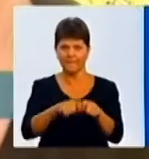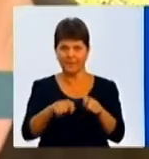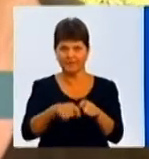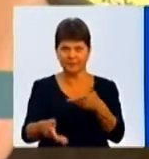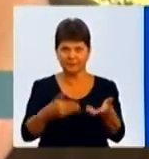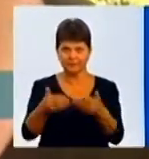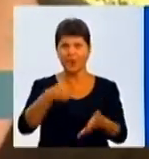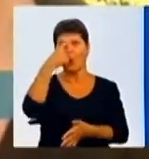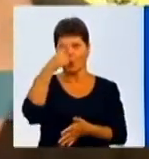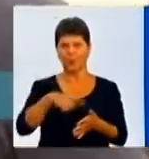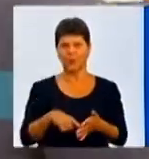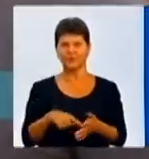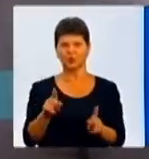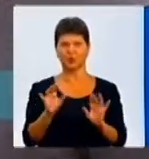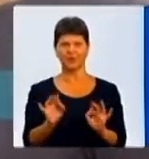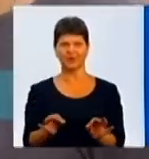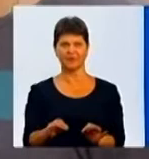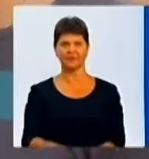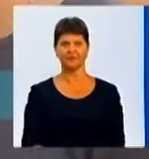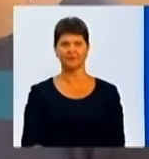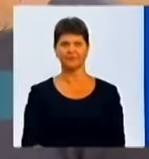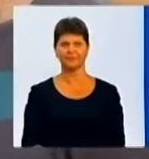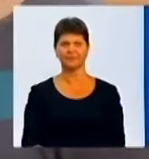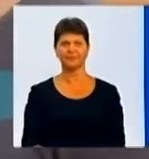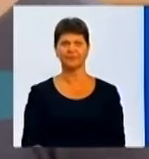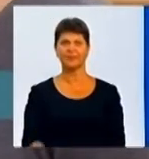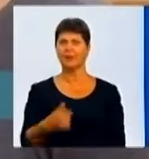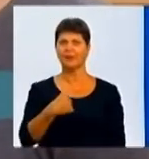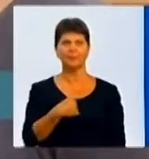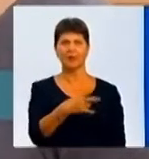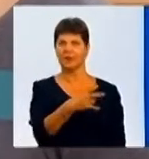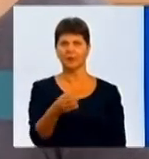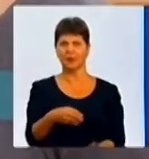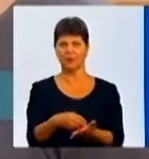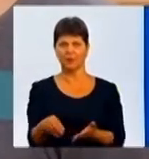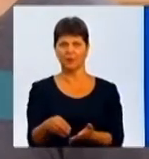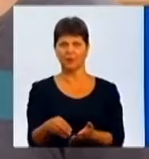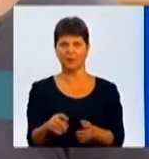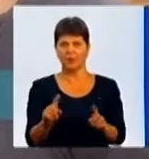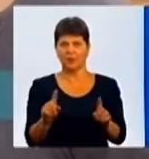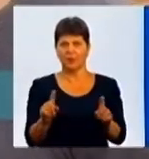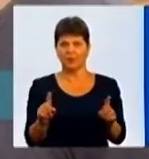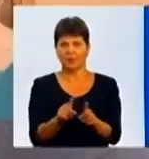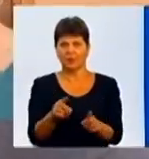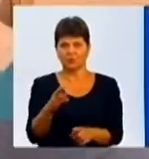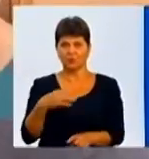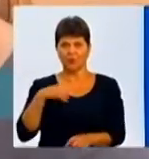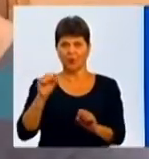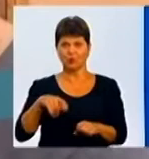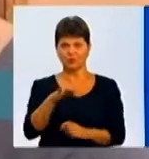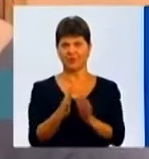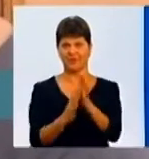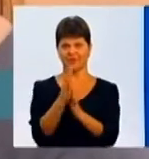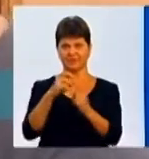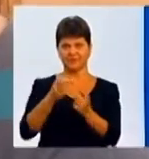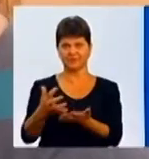впевнені, що правильні. Я не купую. А чому? Ну, тому що я можу піти в ліс, назбирати грибів. Я, можливо, всіх